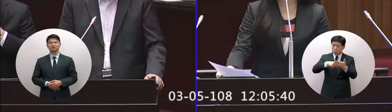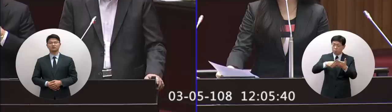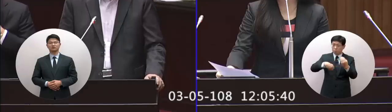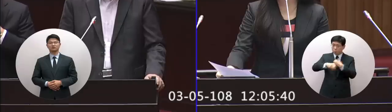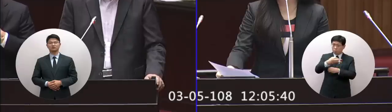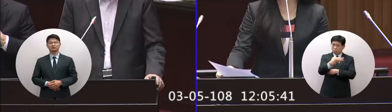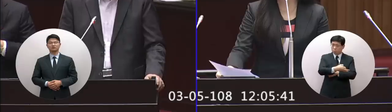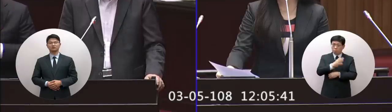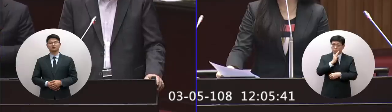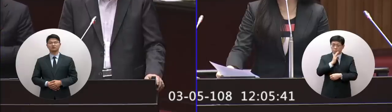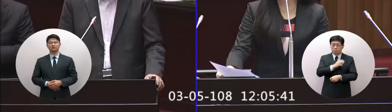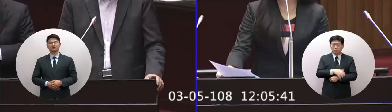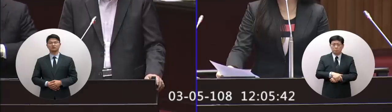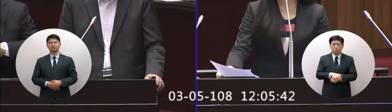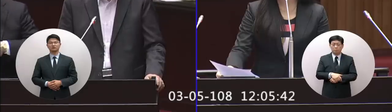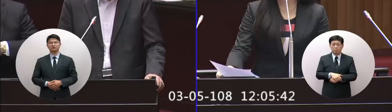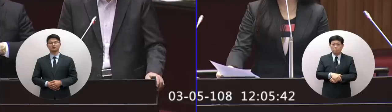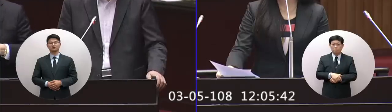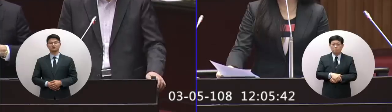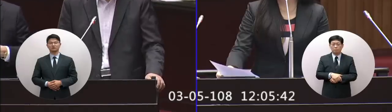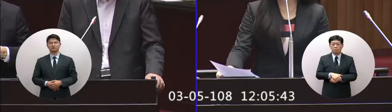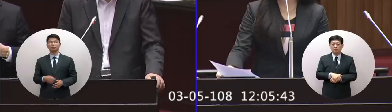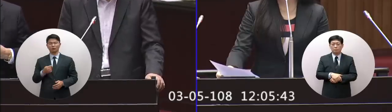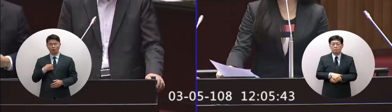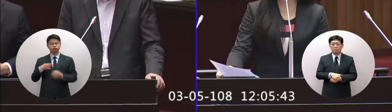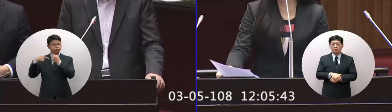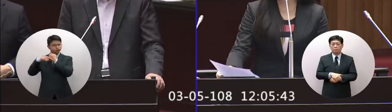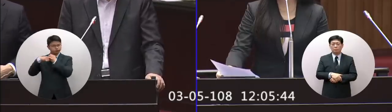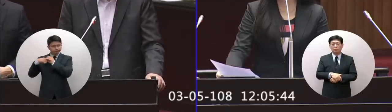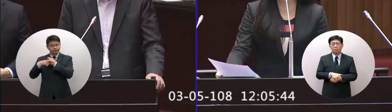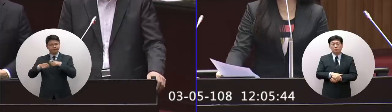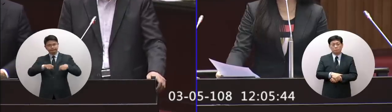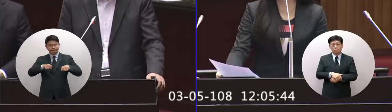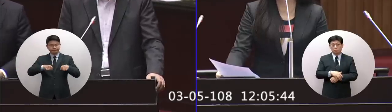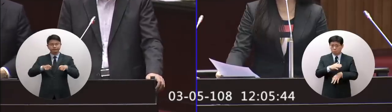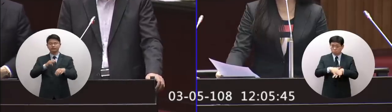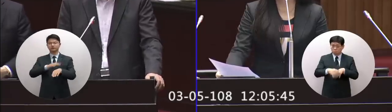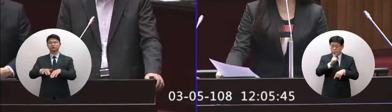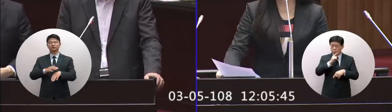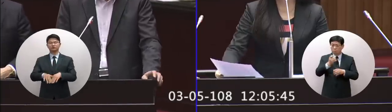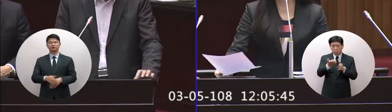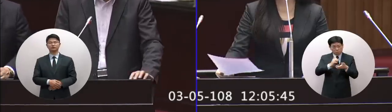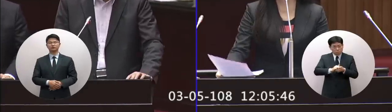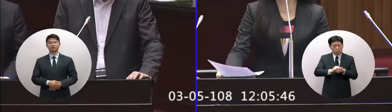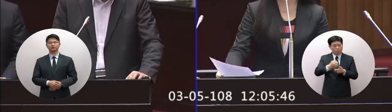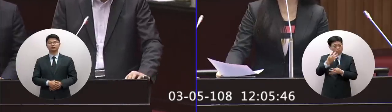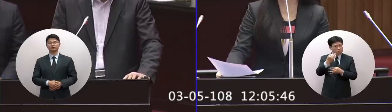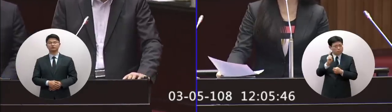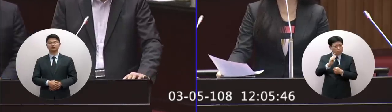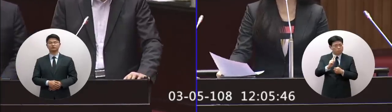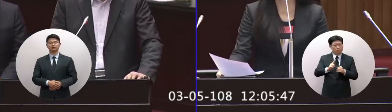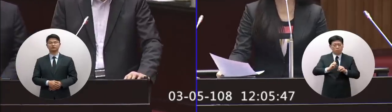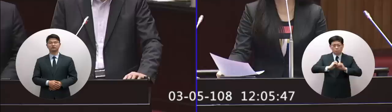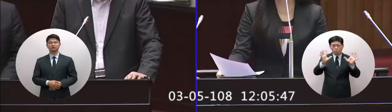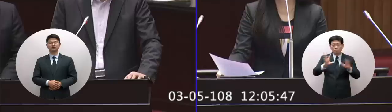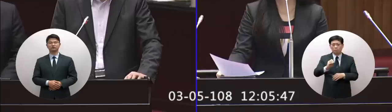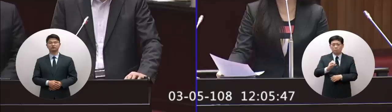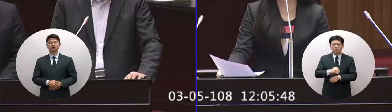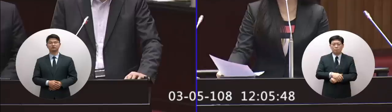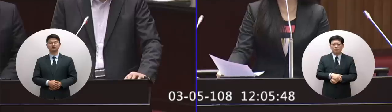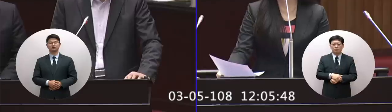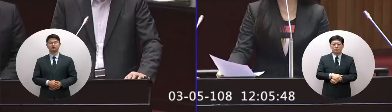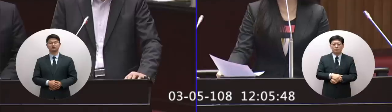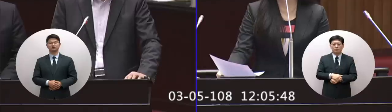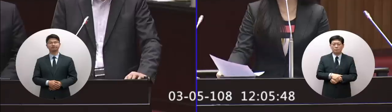去找经费。好， 那我们会研拟相关的计划。 对，那有没有预计什么时候可以来公告这样子的一个好消